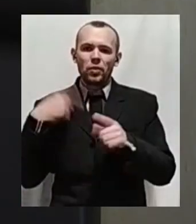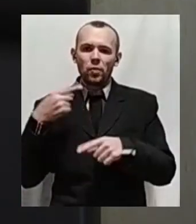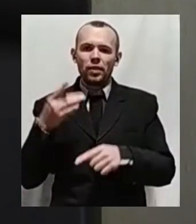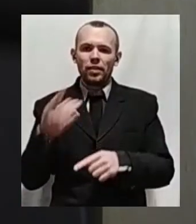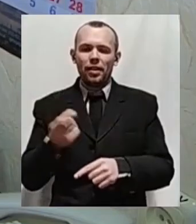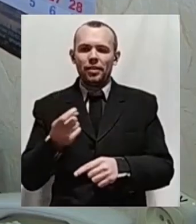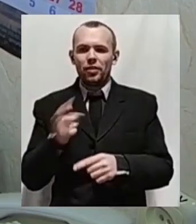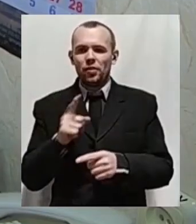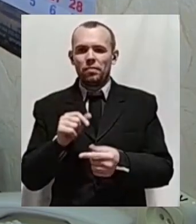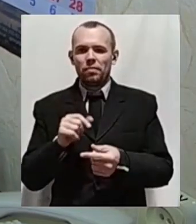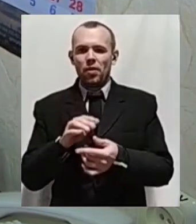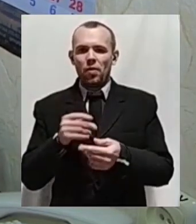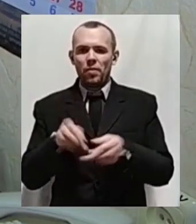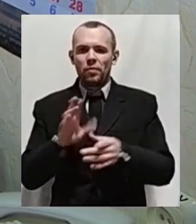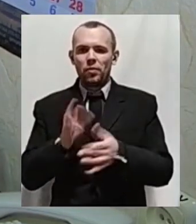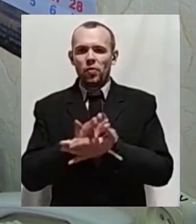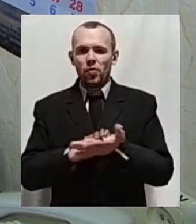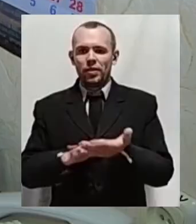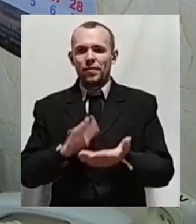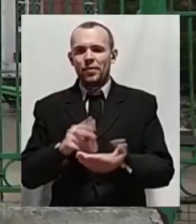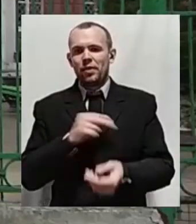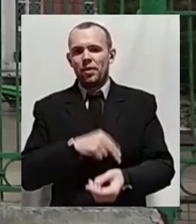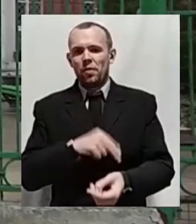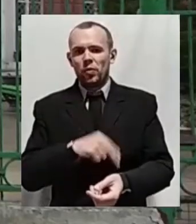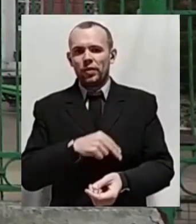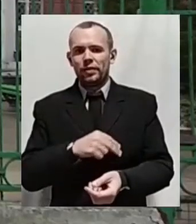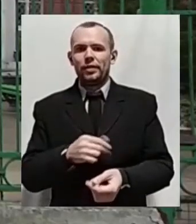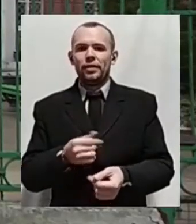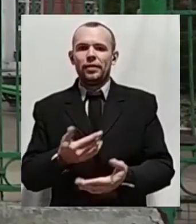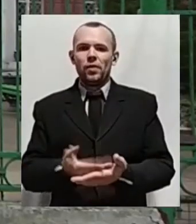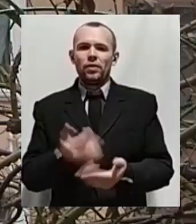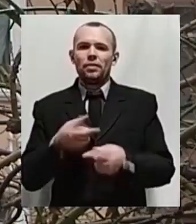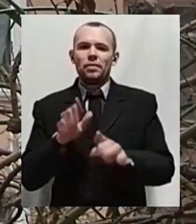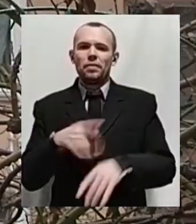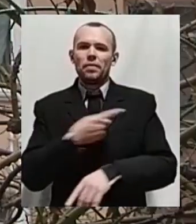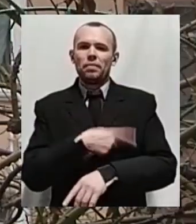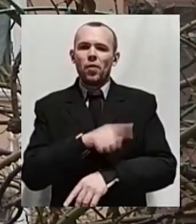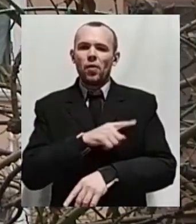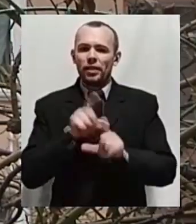Уманець чекає, коли пацієнтка приїде в місто на контрольний огляд. Христина Шкрябіна, Сергій Коняхін. Новини на Суспільному. Одеса.